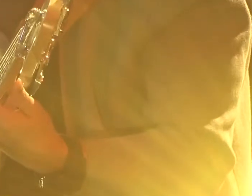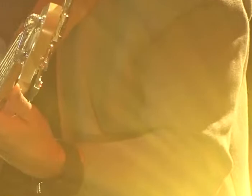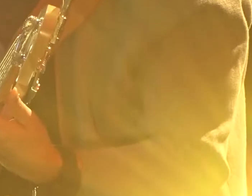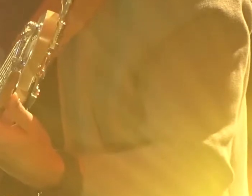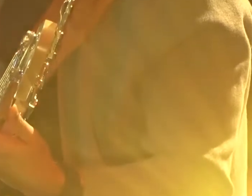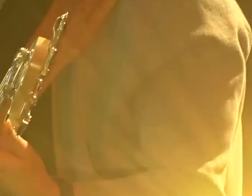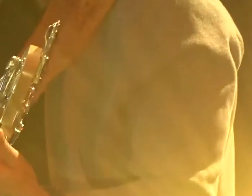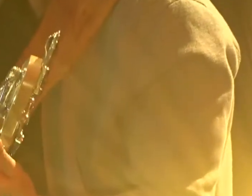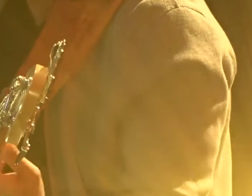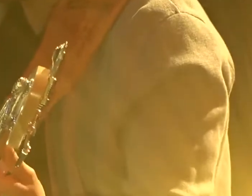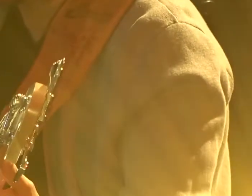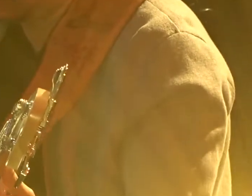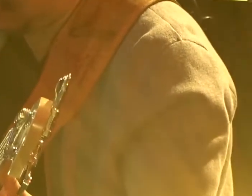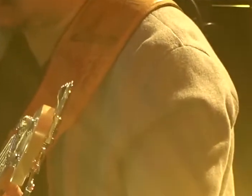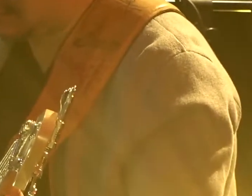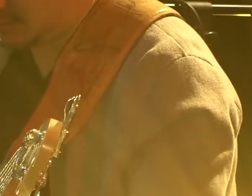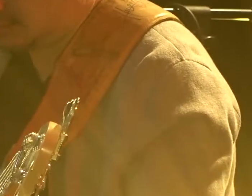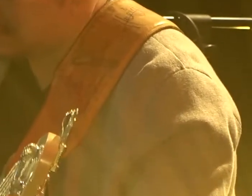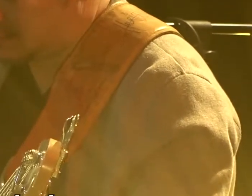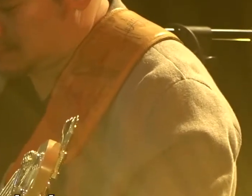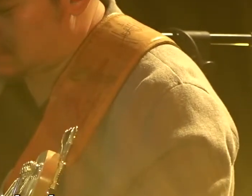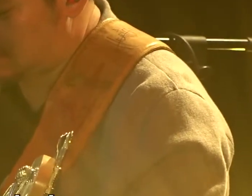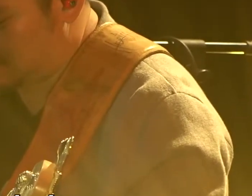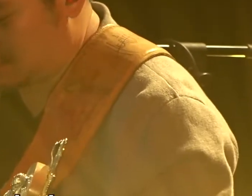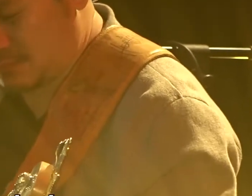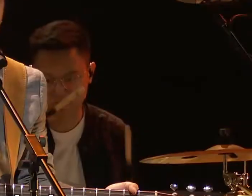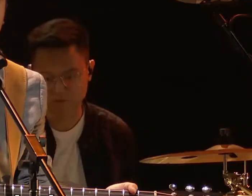kepadanya, Raja semesta.